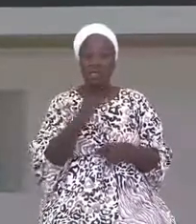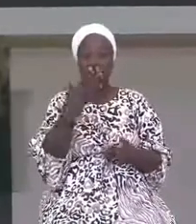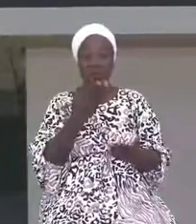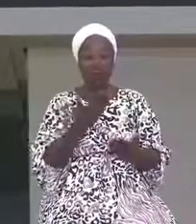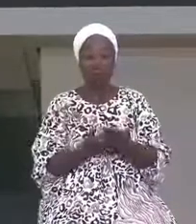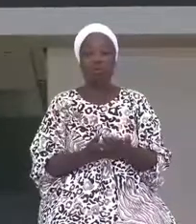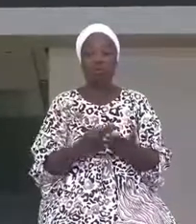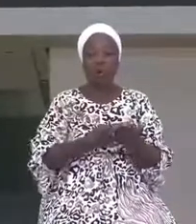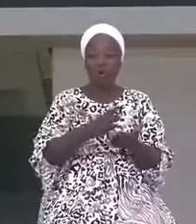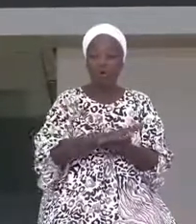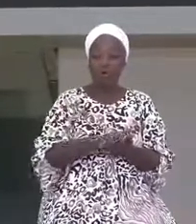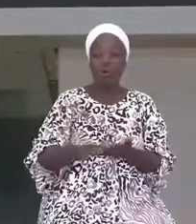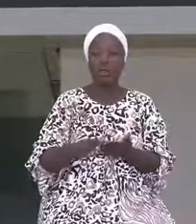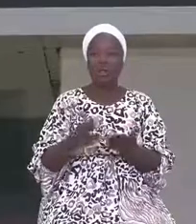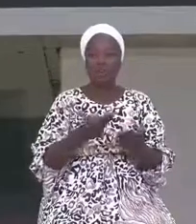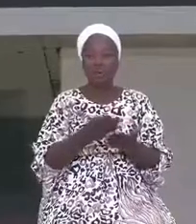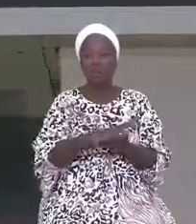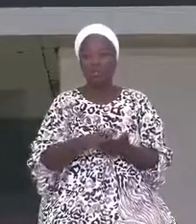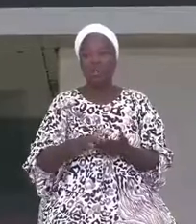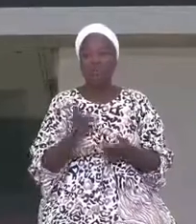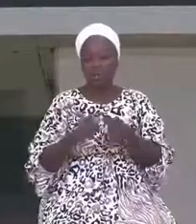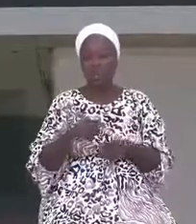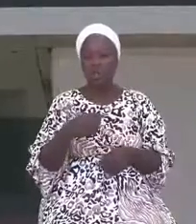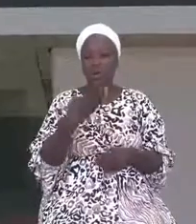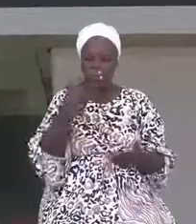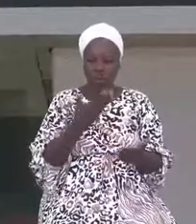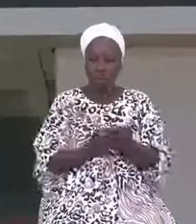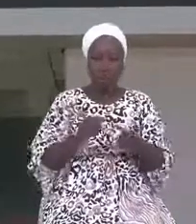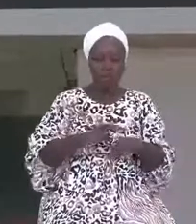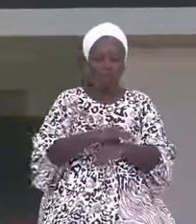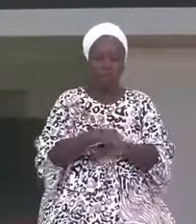« Bon maître, je veux que tu me dises